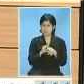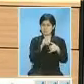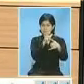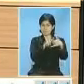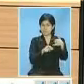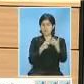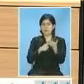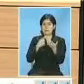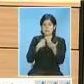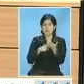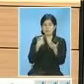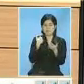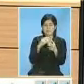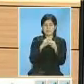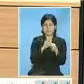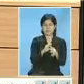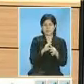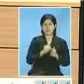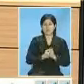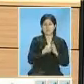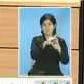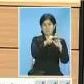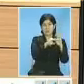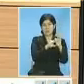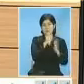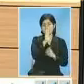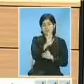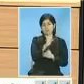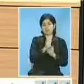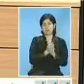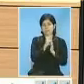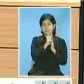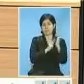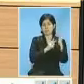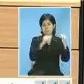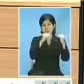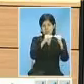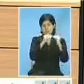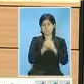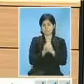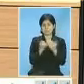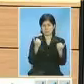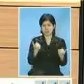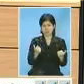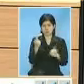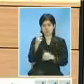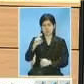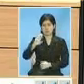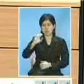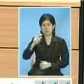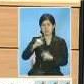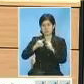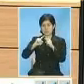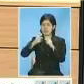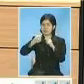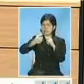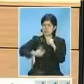มคดีสำคัญเดี๋ยวนี้คดีการเมืองได้ถูกเรียกขึ้นไปดูหมดแ